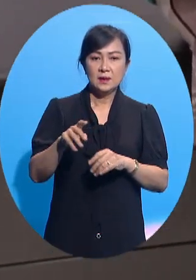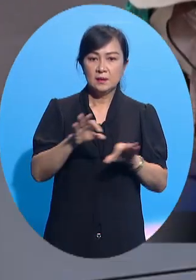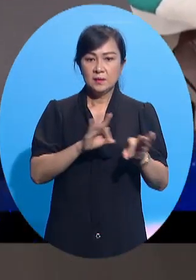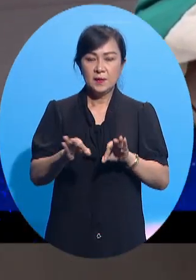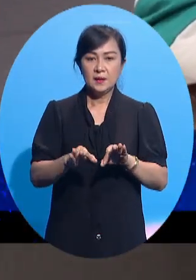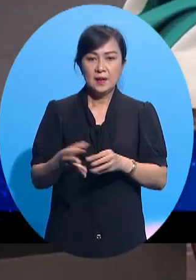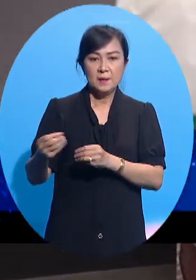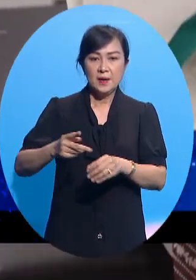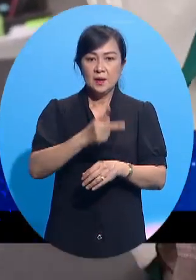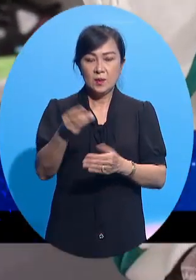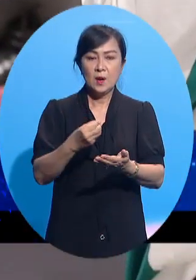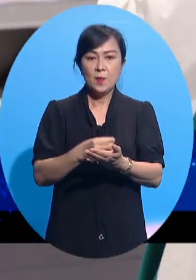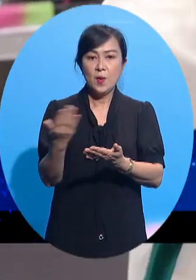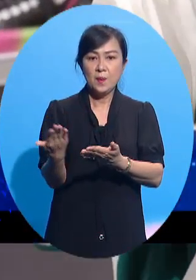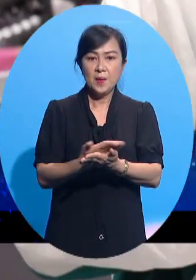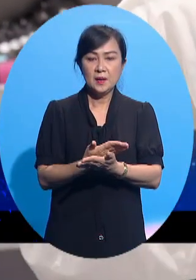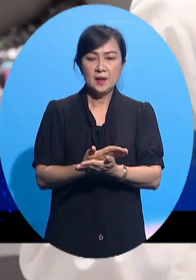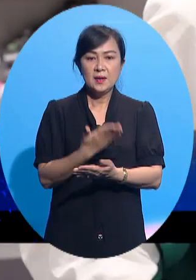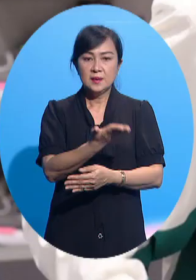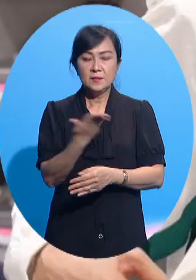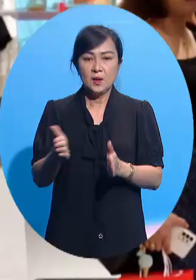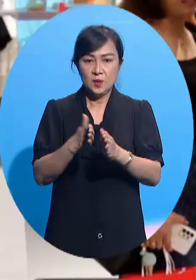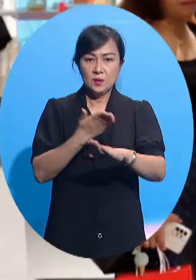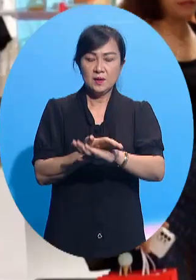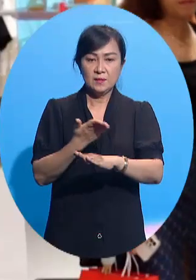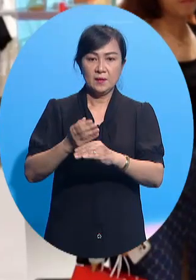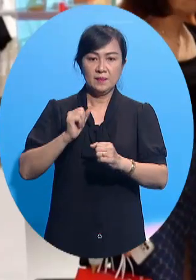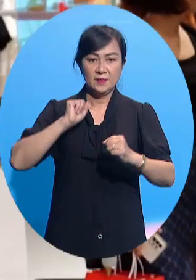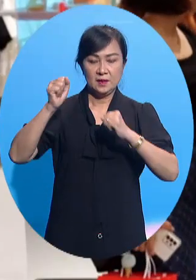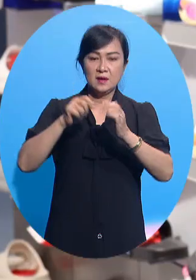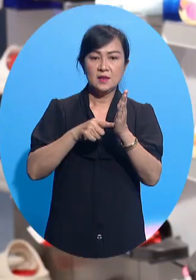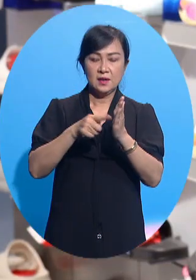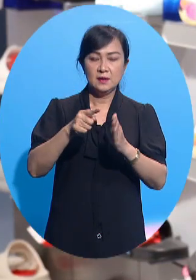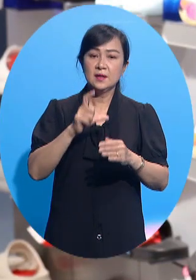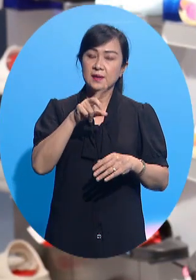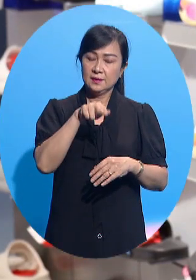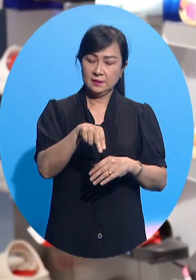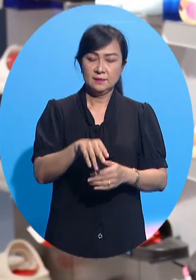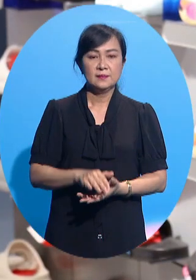Cửa hàng mang đến không gian mua sắm hiện đại, trưng bày đa dạng những sản phẩm thể thao chất lượng của Linen.